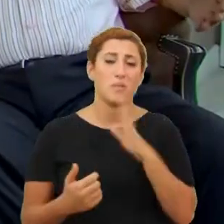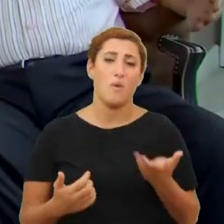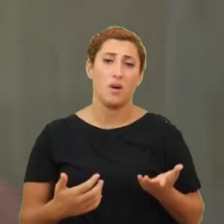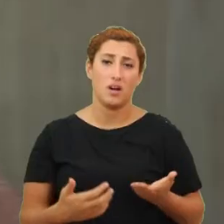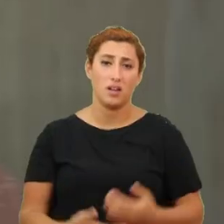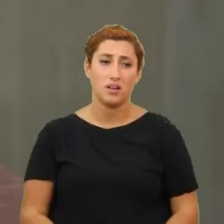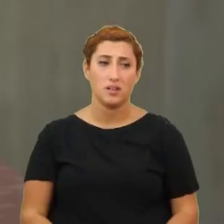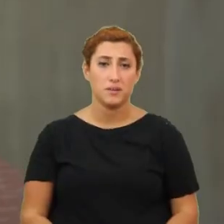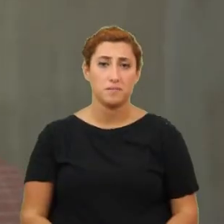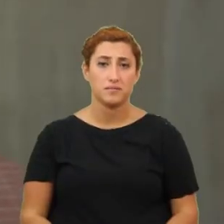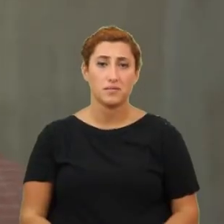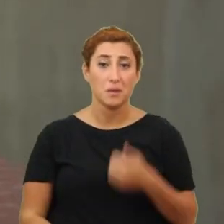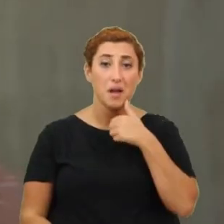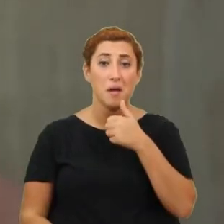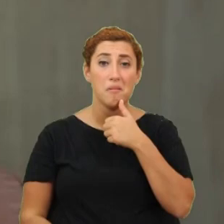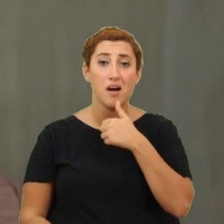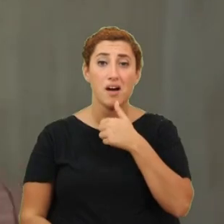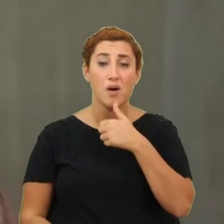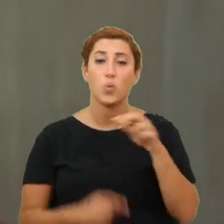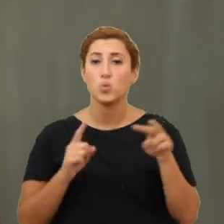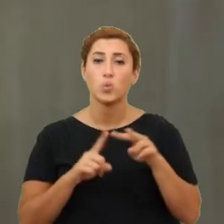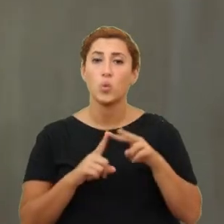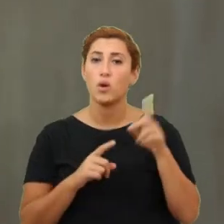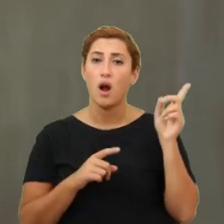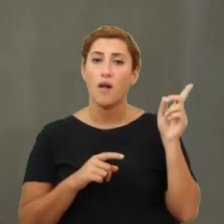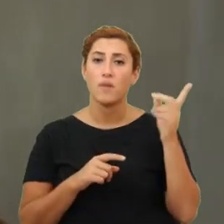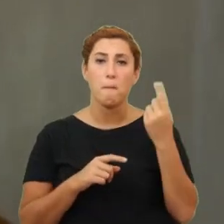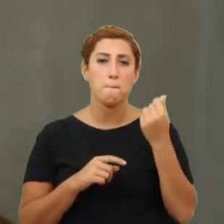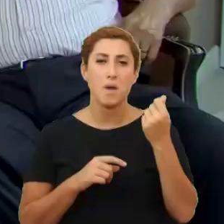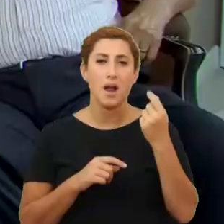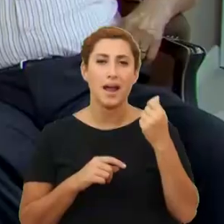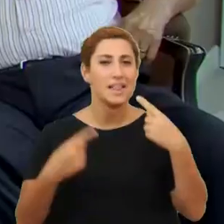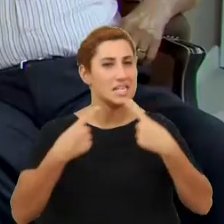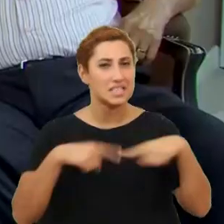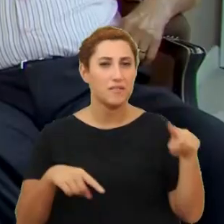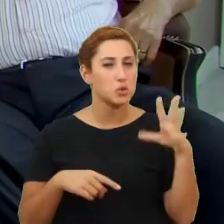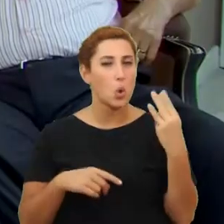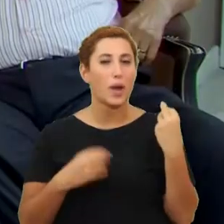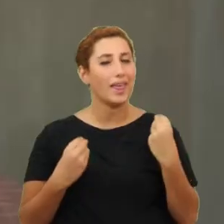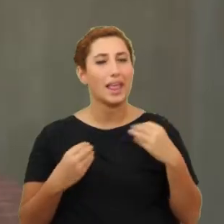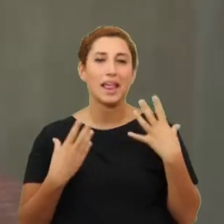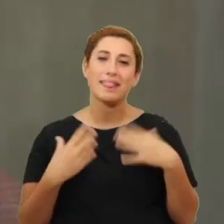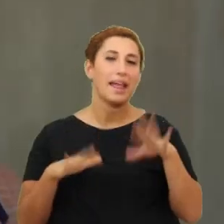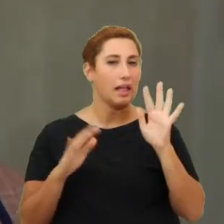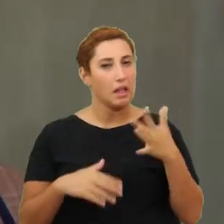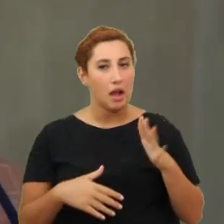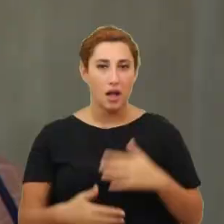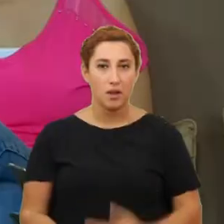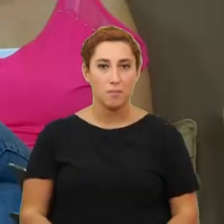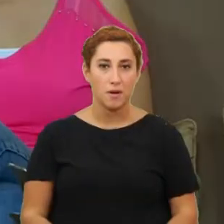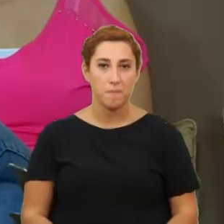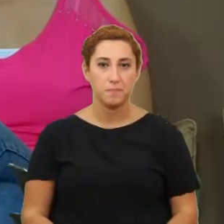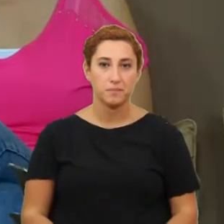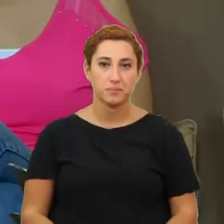ya? Vallahi Nurhan'ın parayla imtihanı pek iyi gitmiyor galiba.